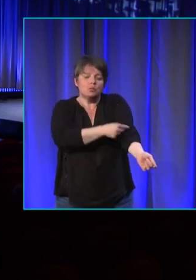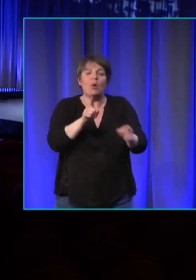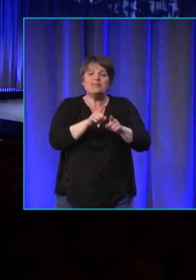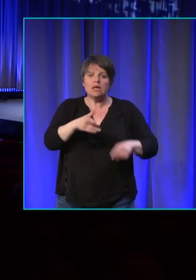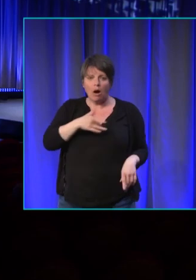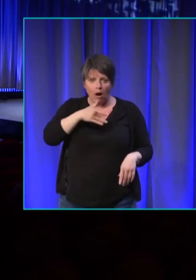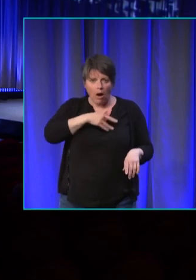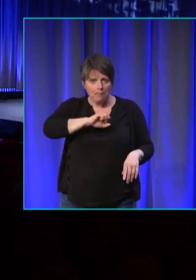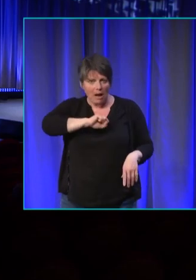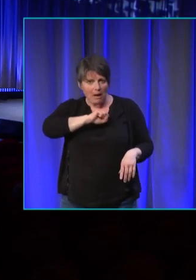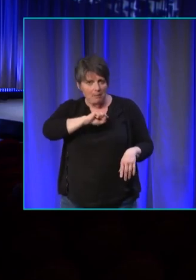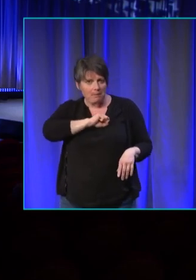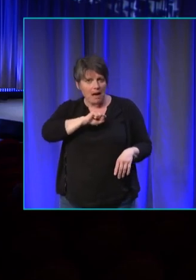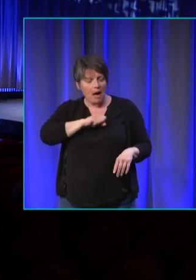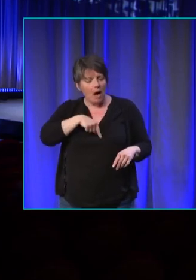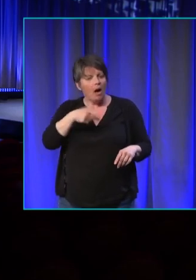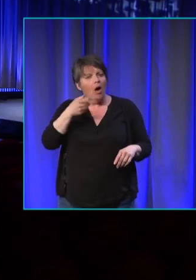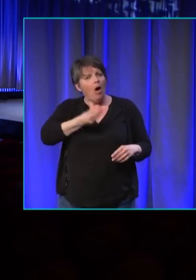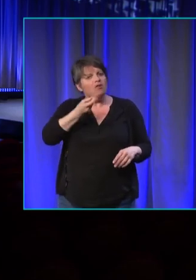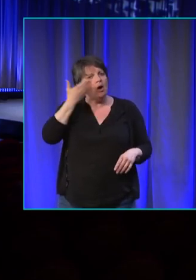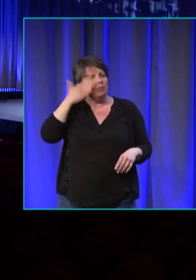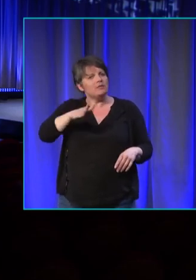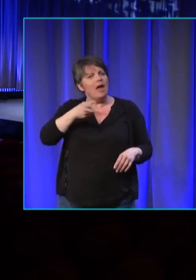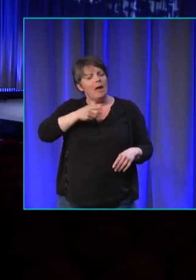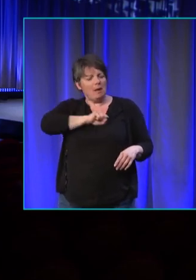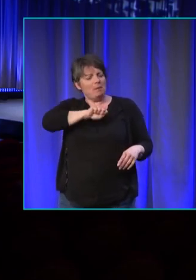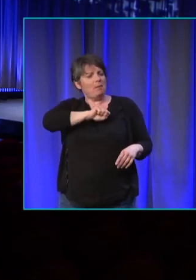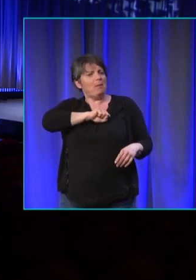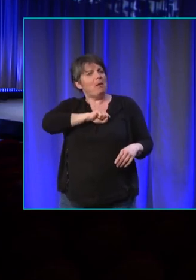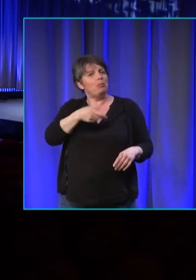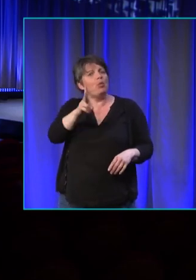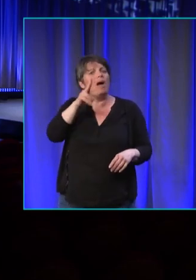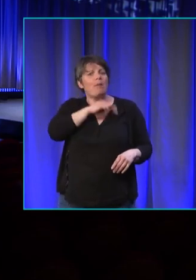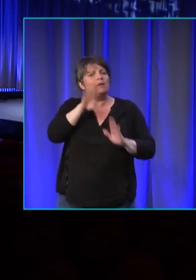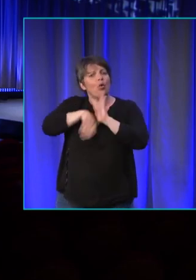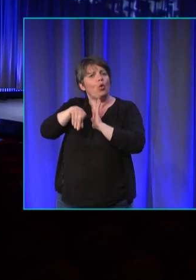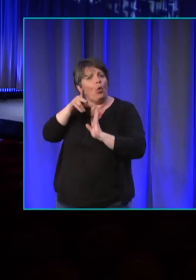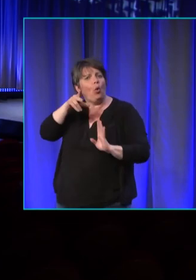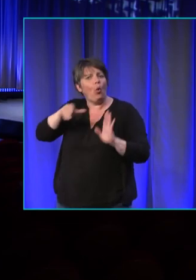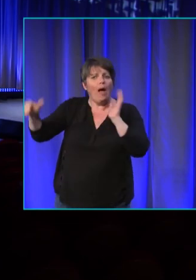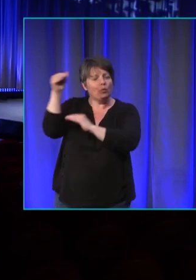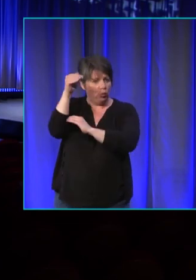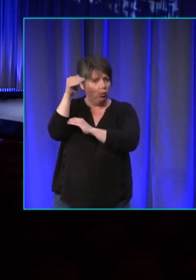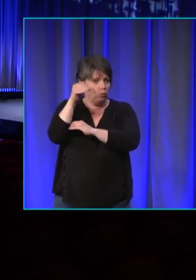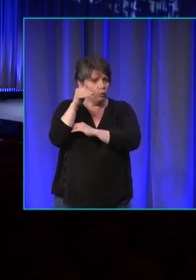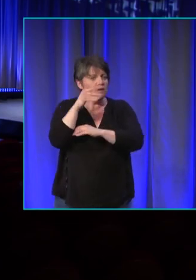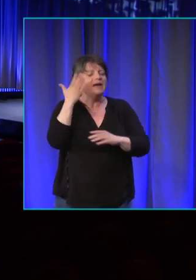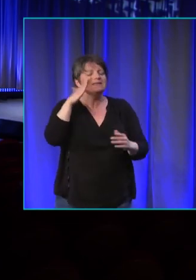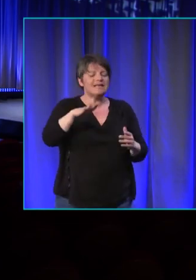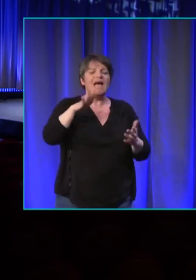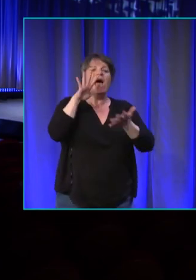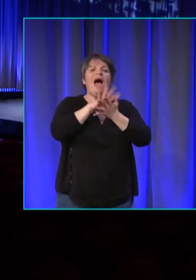la fréquence cardiaque est beaucoup plus élevée. On sait que cette fréquence cardiaque irrémédiablement diminue avec